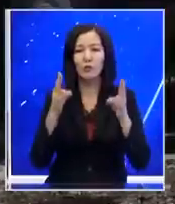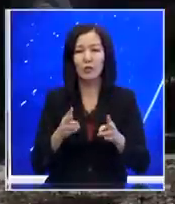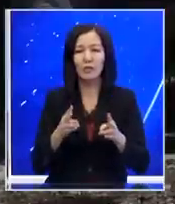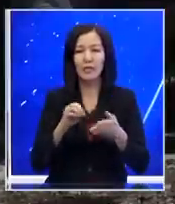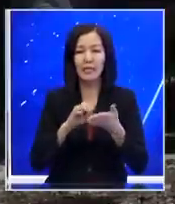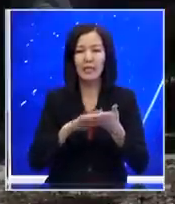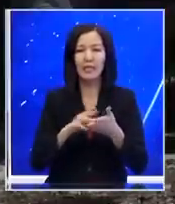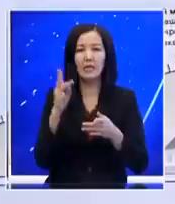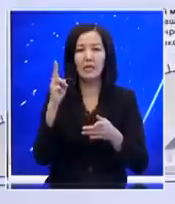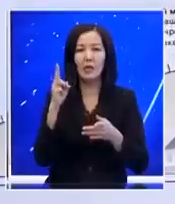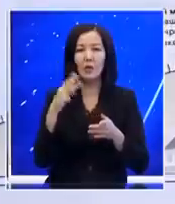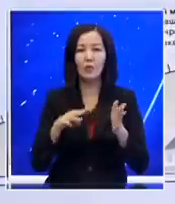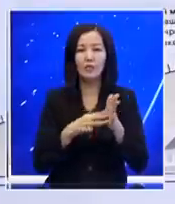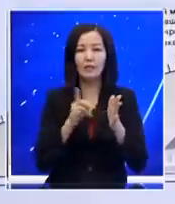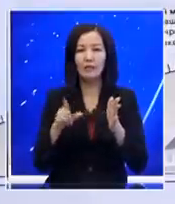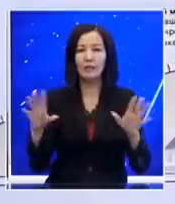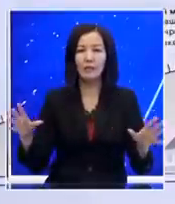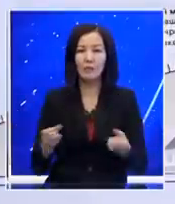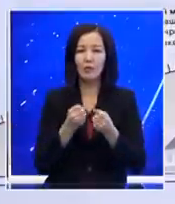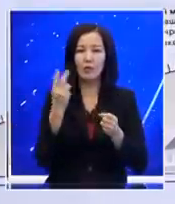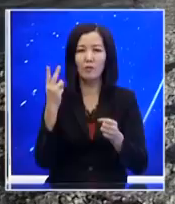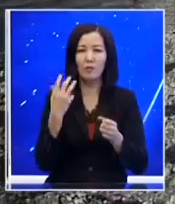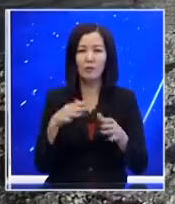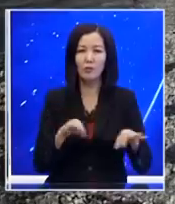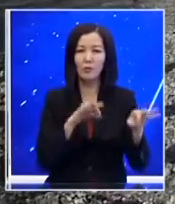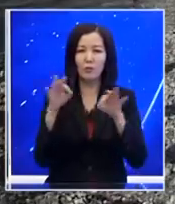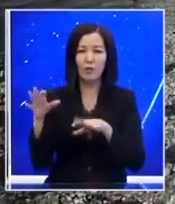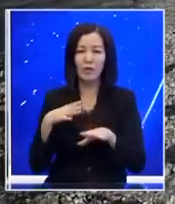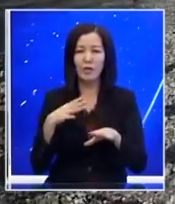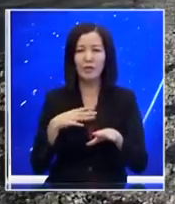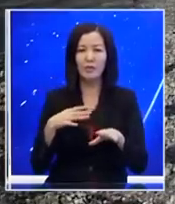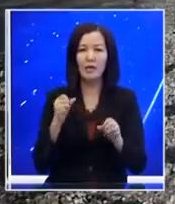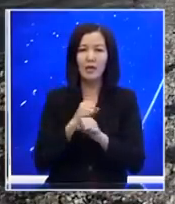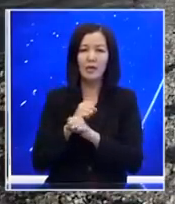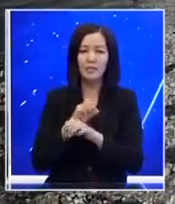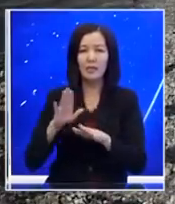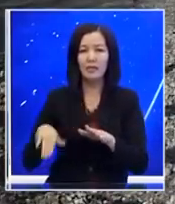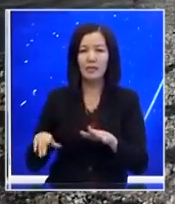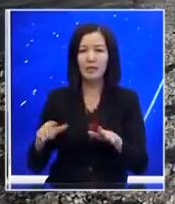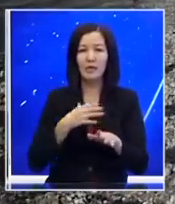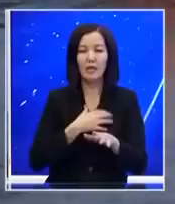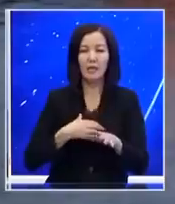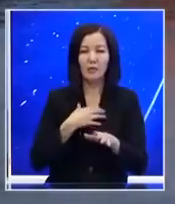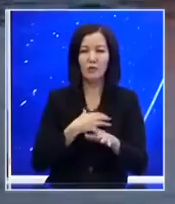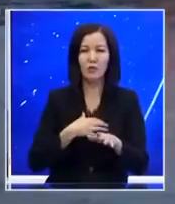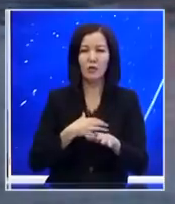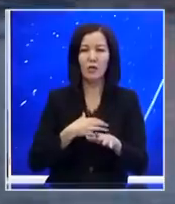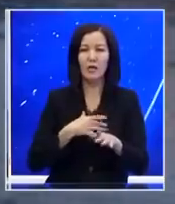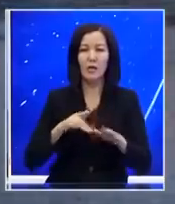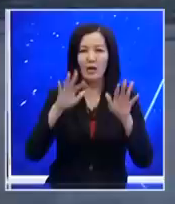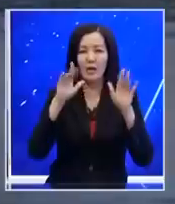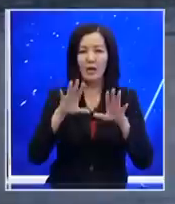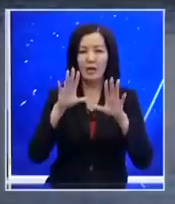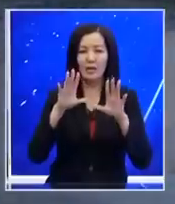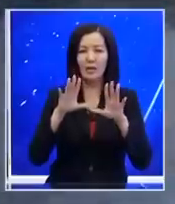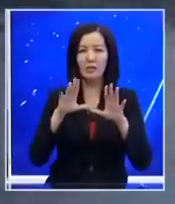тіркелген, 38 адам құтқарылып, 200-ден аса азамат эвакуацияланды. Қыстан кейінгі ерекше алаңдаушылық туғызғаны қар еріп, жауын